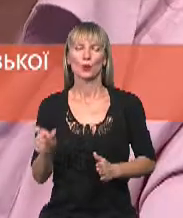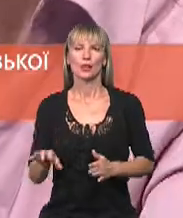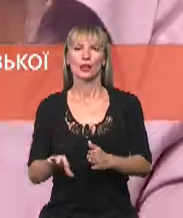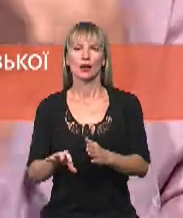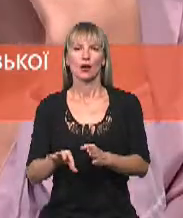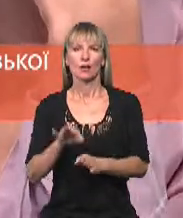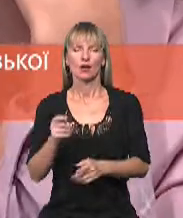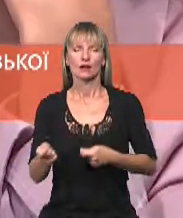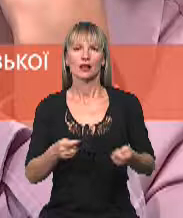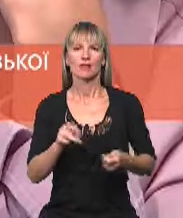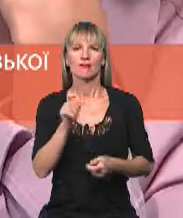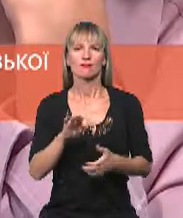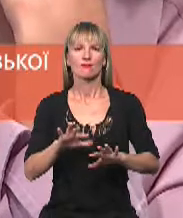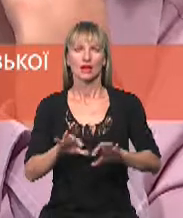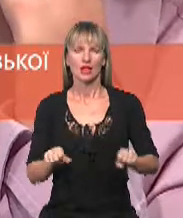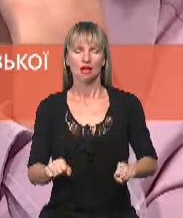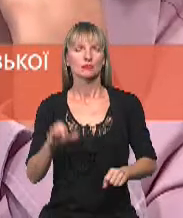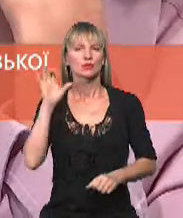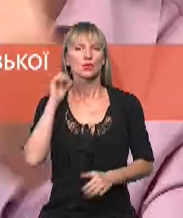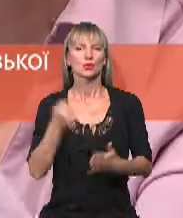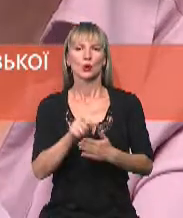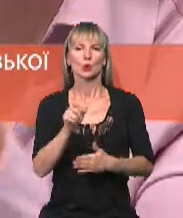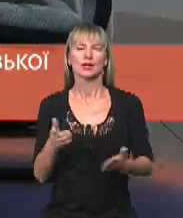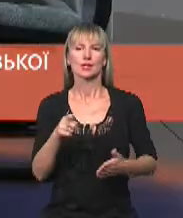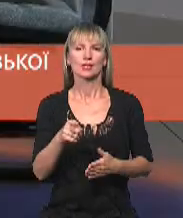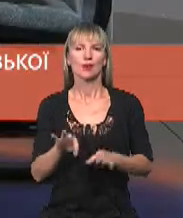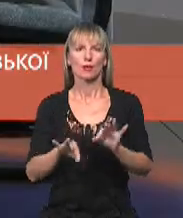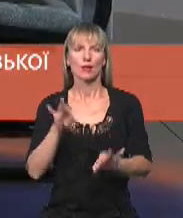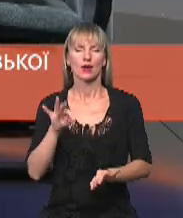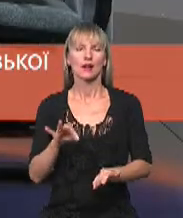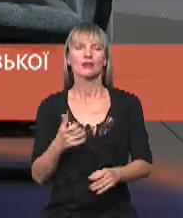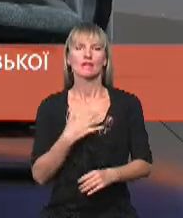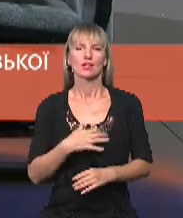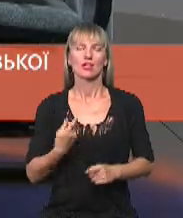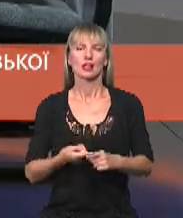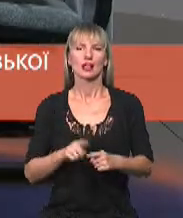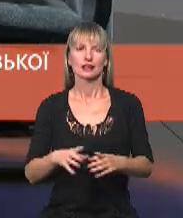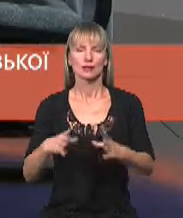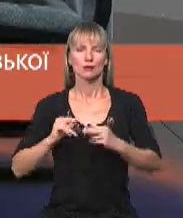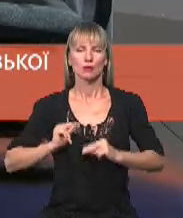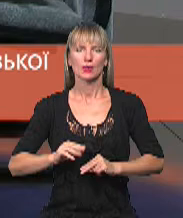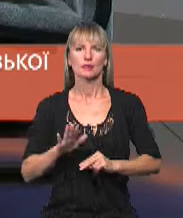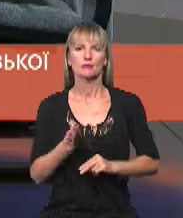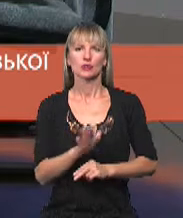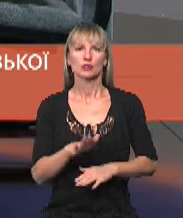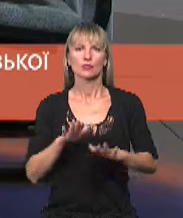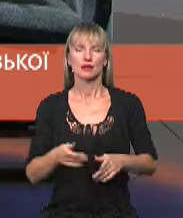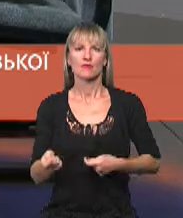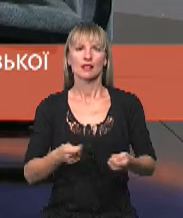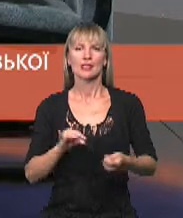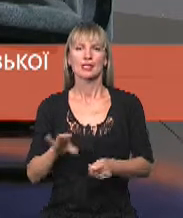влада прислухається до людей, які її обирають. Тому дуже важливо для цієї співпраці між місцевою владою